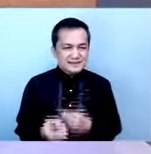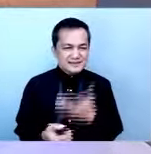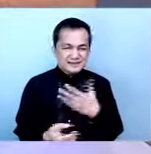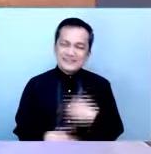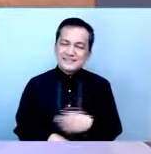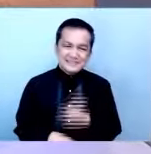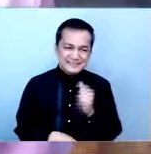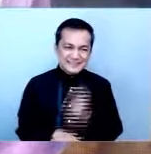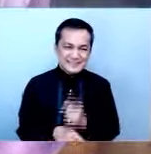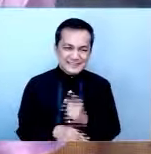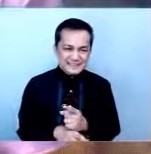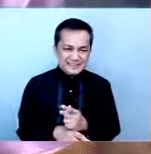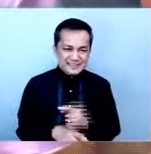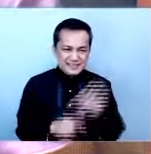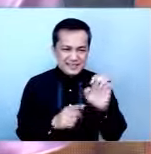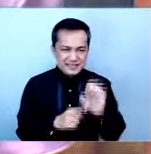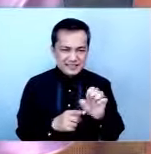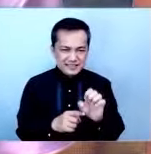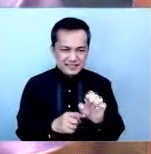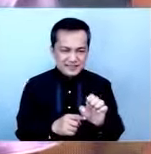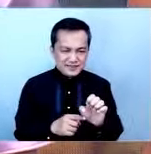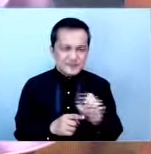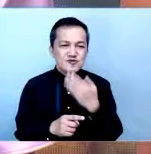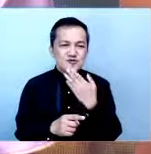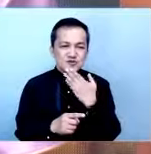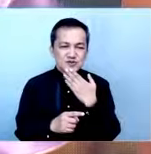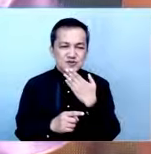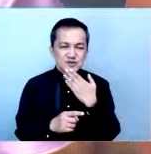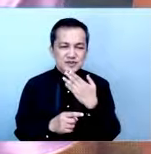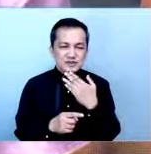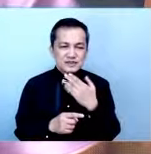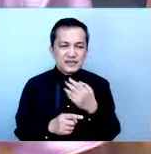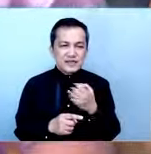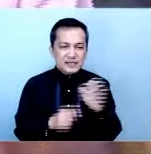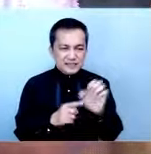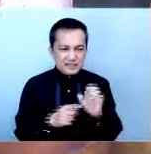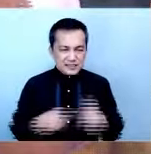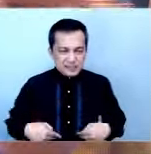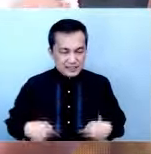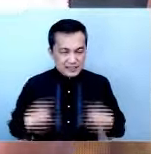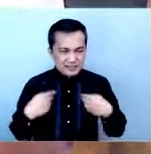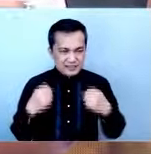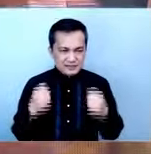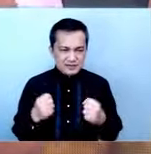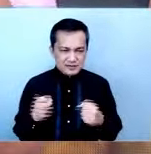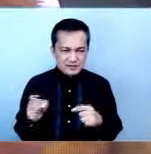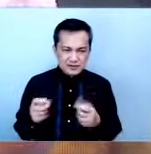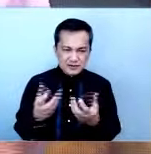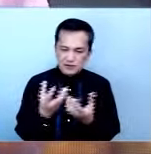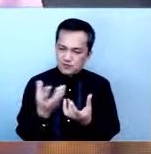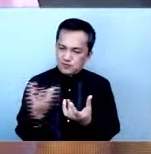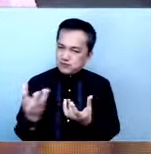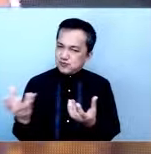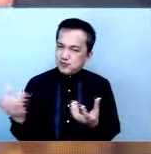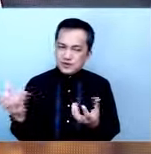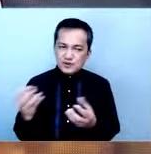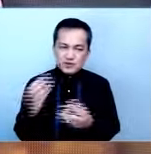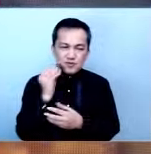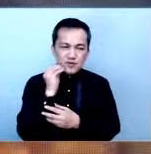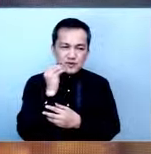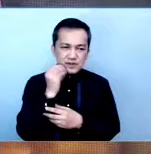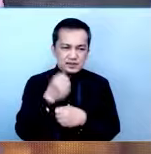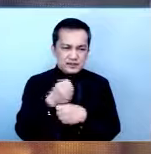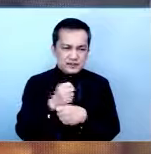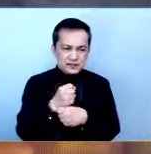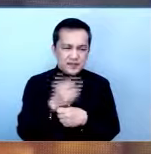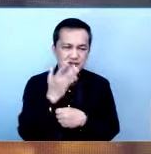Blooming! Isa pang extra rito, extra sweet, pero extra healthy rin. Paano nga naman? Ang tila bouquet ng mga bulaklak na ito gawa sa